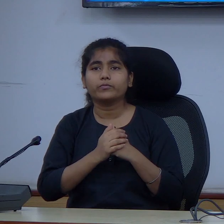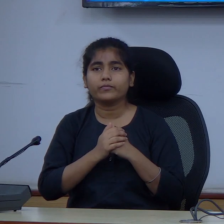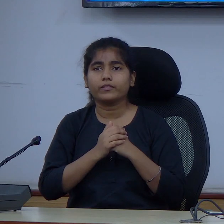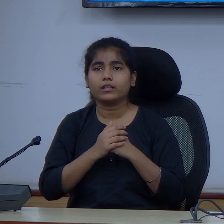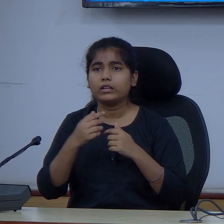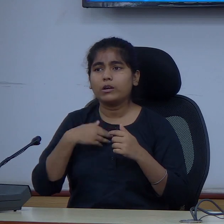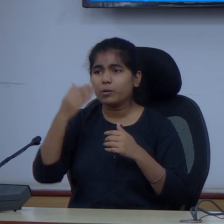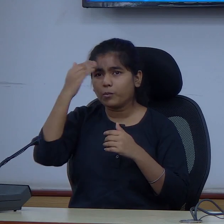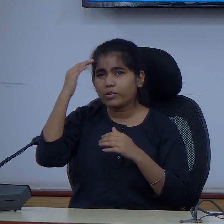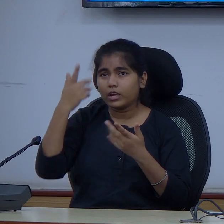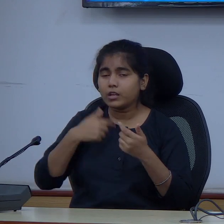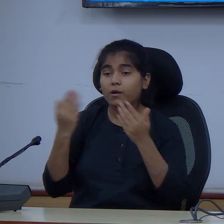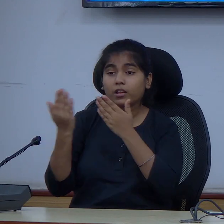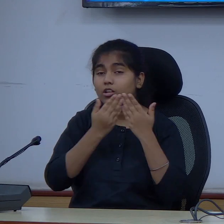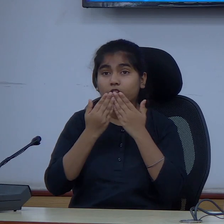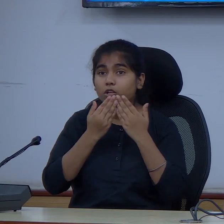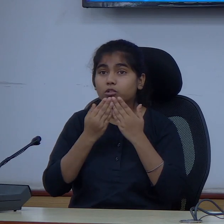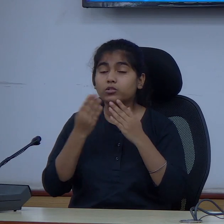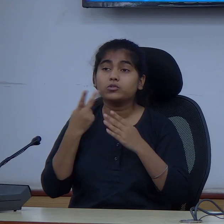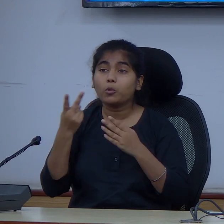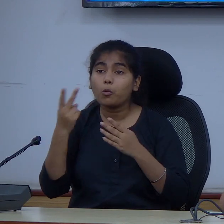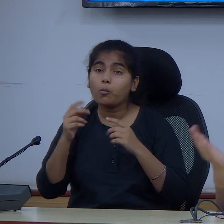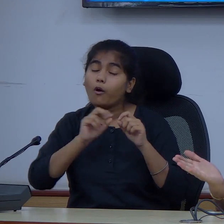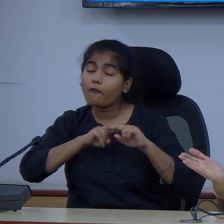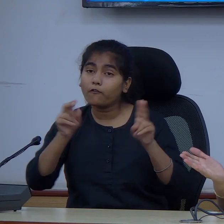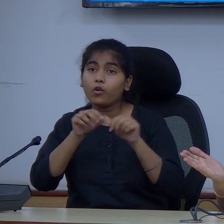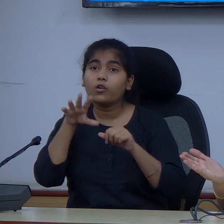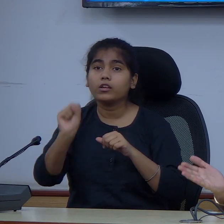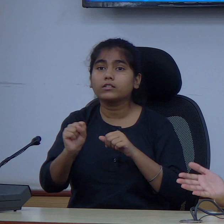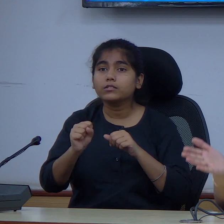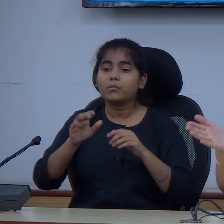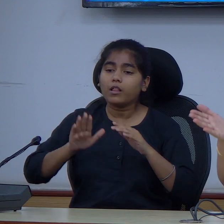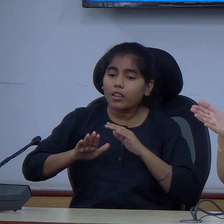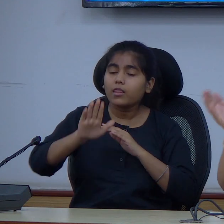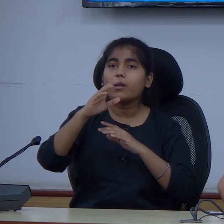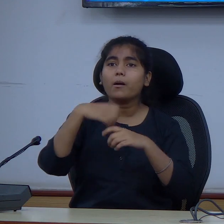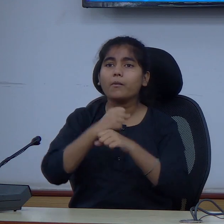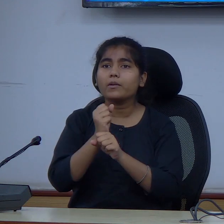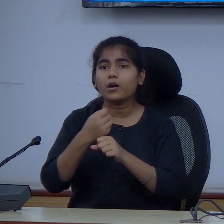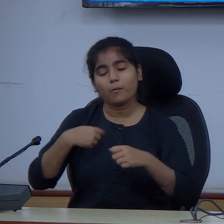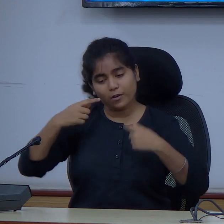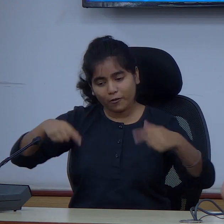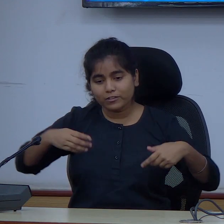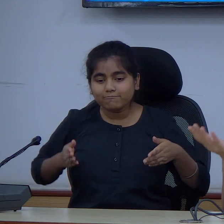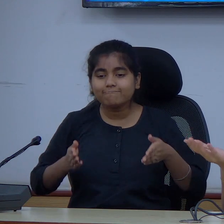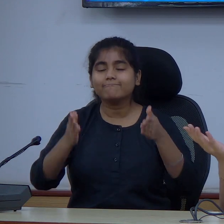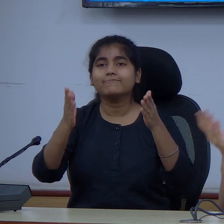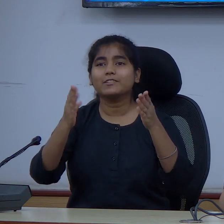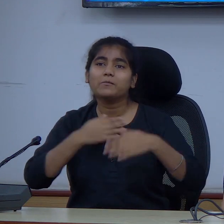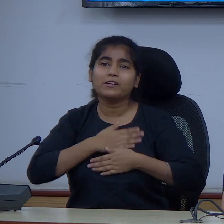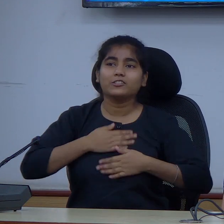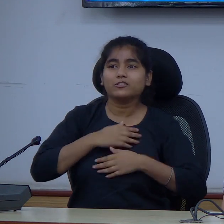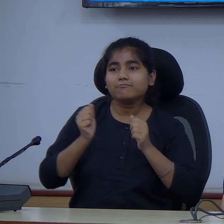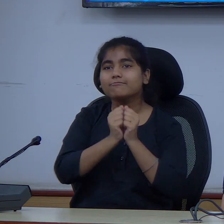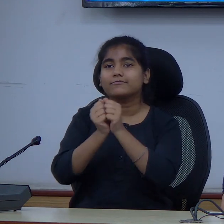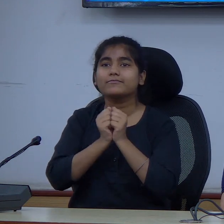आज मैं इसलिए क्योंकि तुम्हें पता नहीं है हमारी जो स्कूल बस है वो पूरे रूप से सुगम्य हो गई है, उसके अंदर एक फोल्डेबल रैंप है और मेरा व्हीलचेयर आराम से उसमें जाएगा और मैं